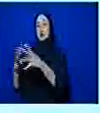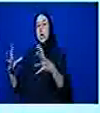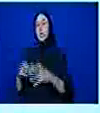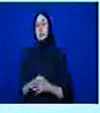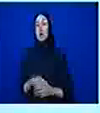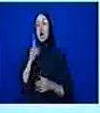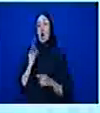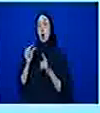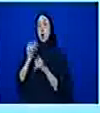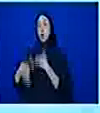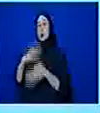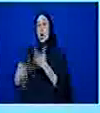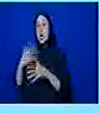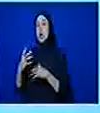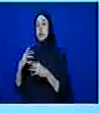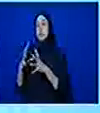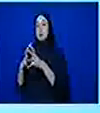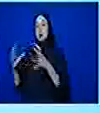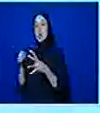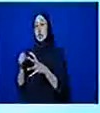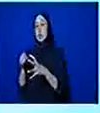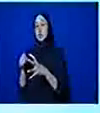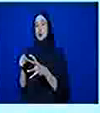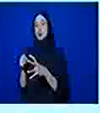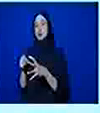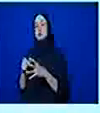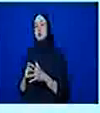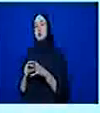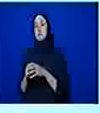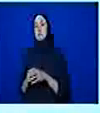kalau perusahaan-perusahaan swasta itu meninggalkan